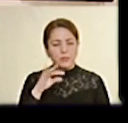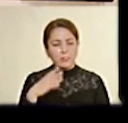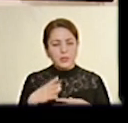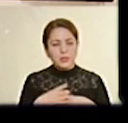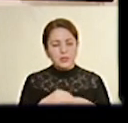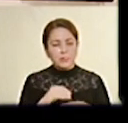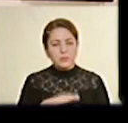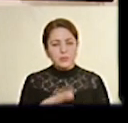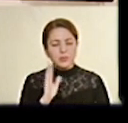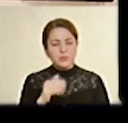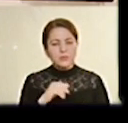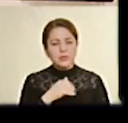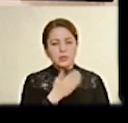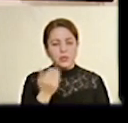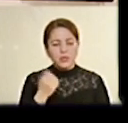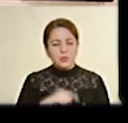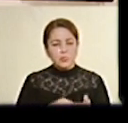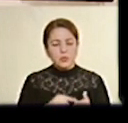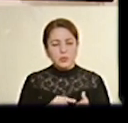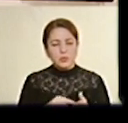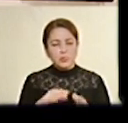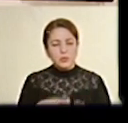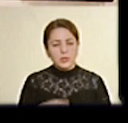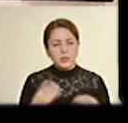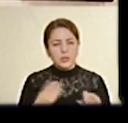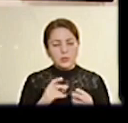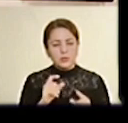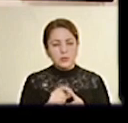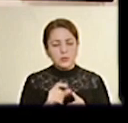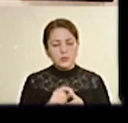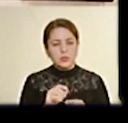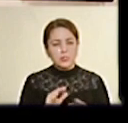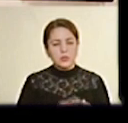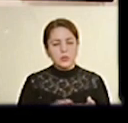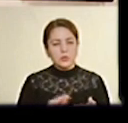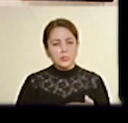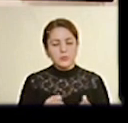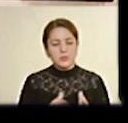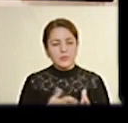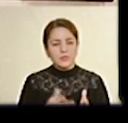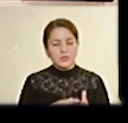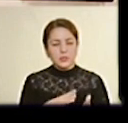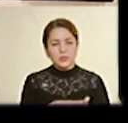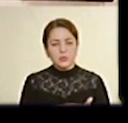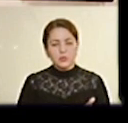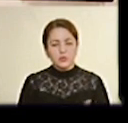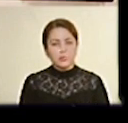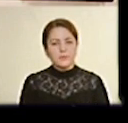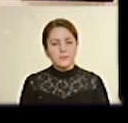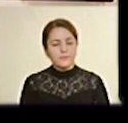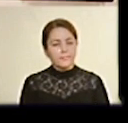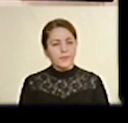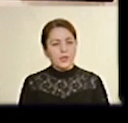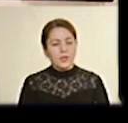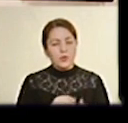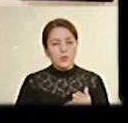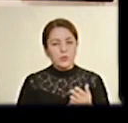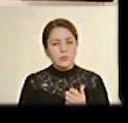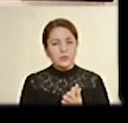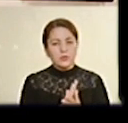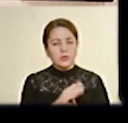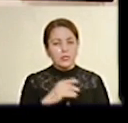unda nuqtalar o'rniga kerakli so'zlarni qo'yib daftaringizga yozib oling.